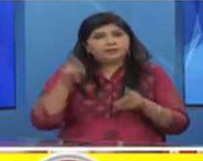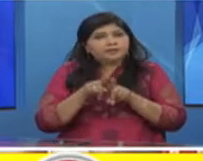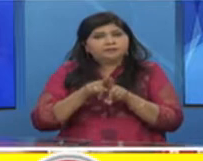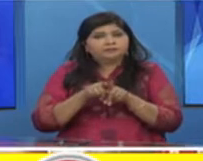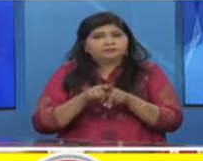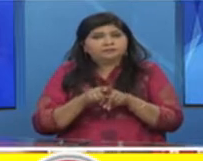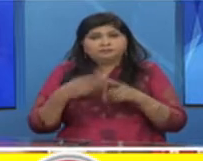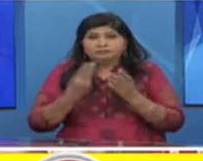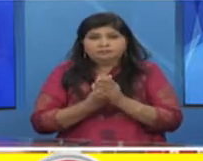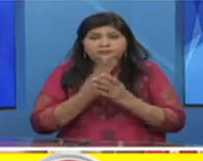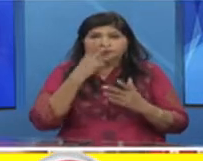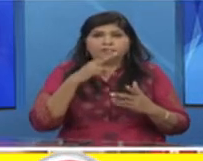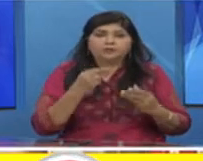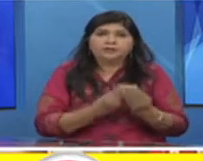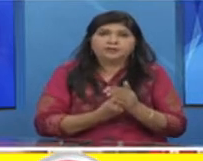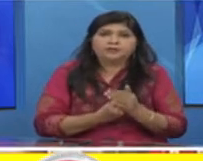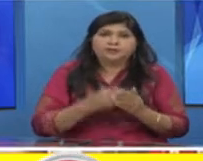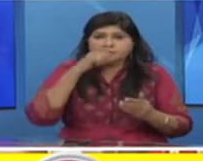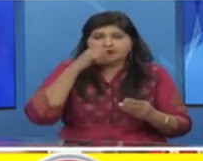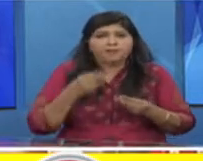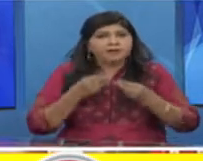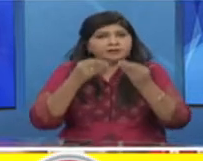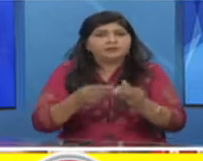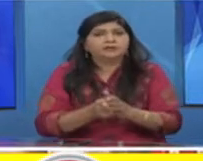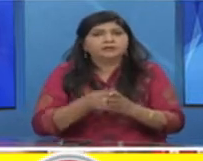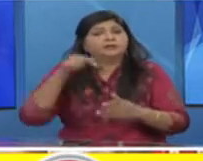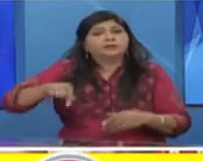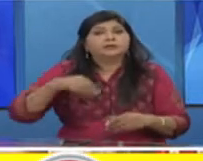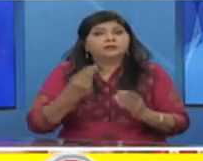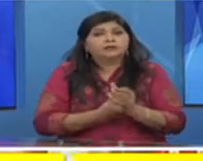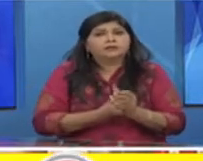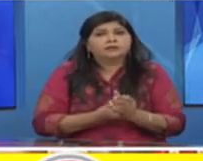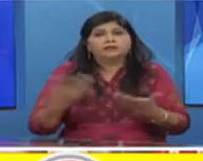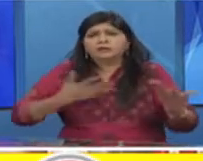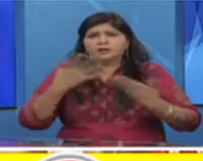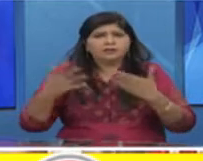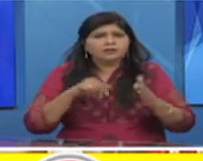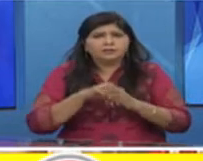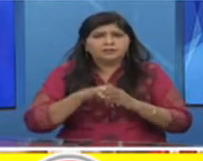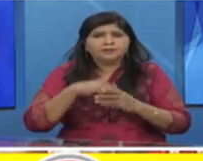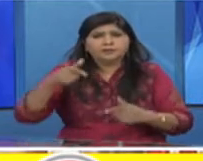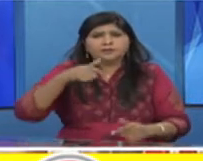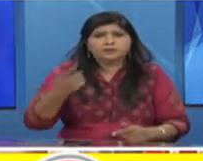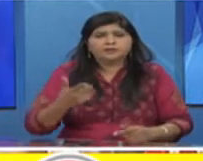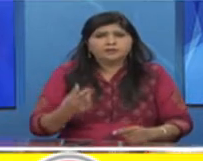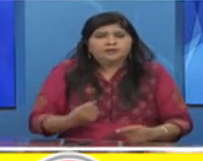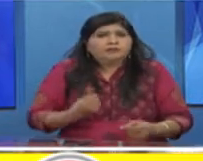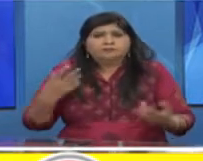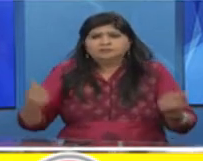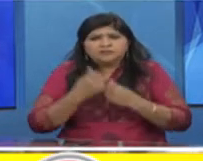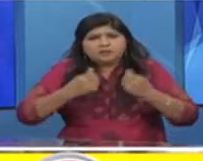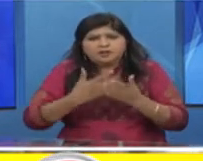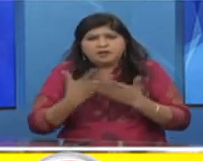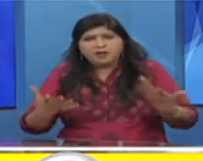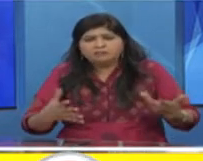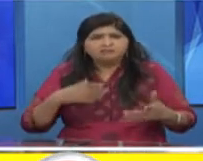बहुत ही गौरवपूर्ण रूप से सम्मान दिया और कहीं पर भी गर्माहट का, तनाव